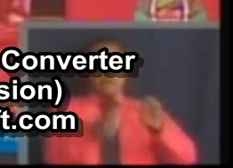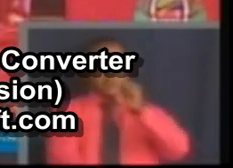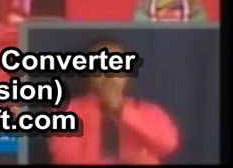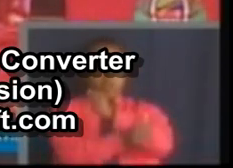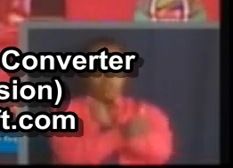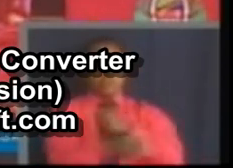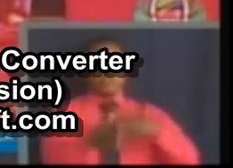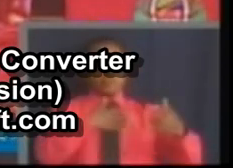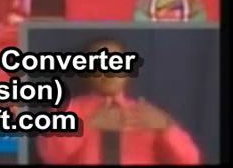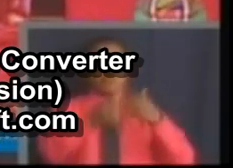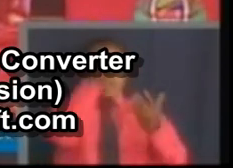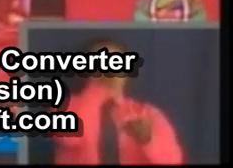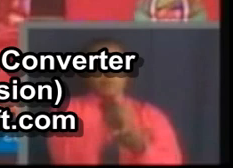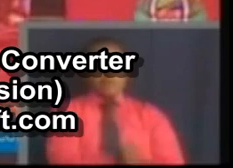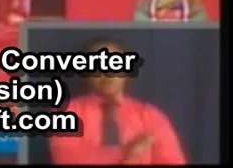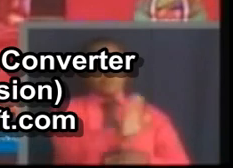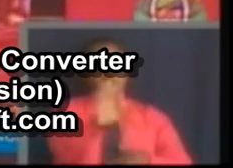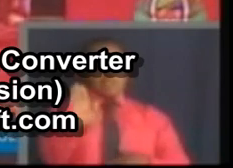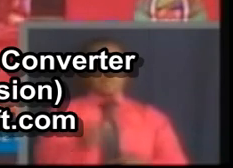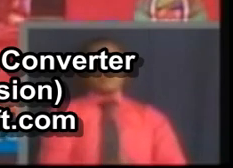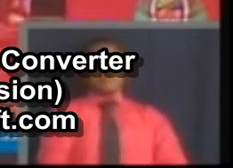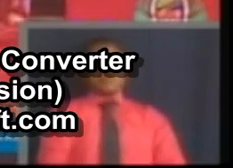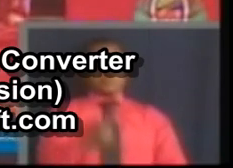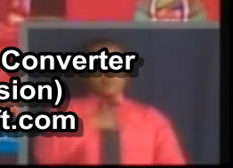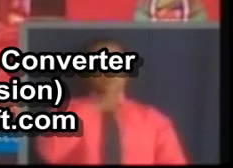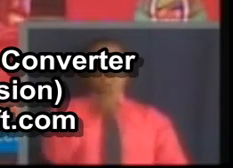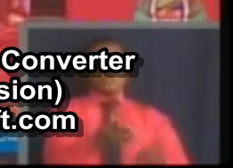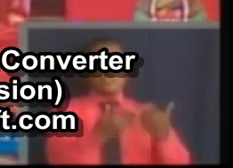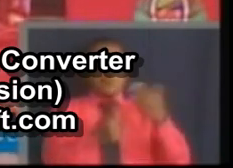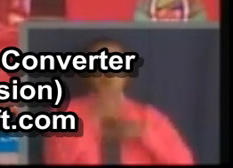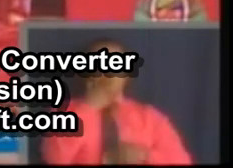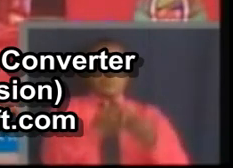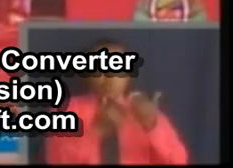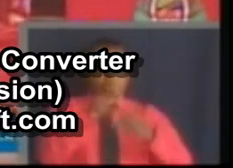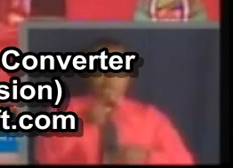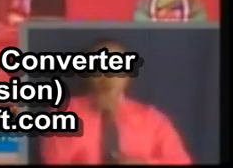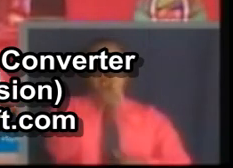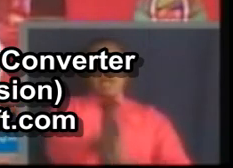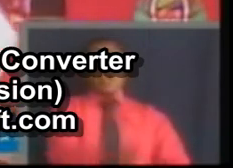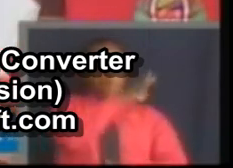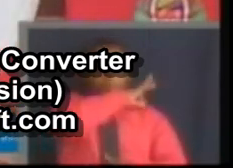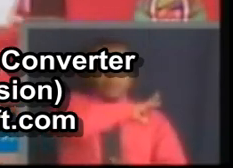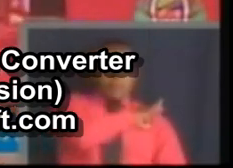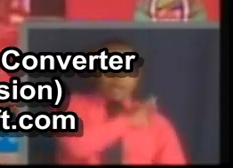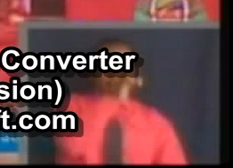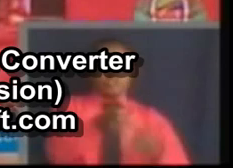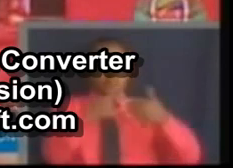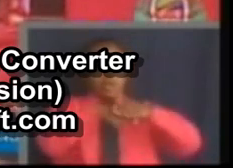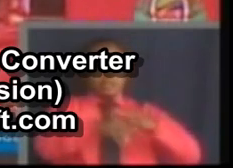kufanya maamuzi hayo. Mheshimiwa mwenyekiti, nina sababu za kusema kwa nini mamlaka hayo yasipelekwe kwenye kamati ya